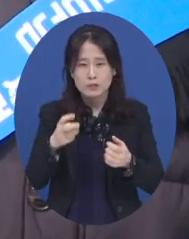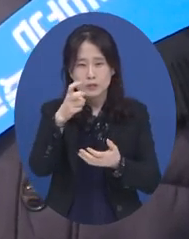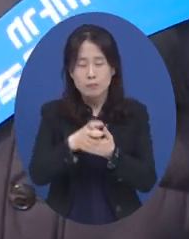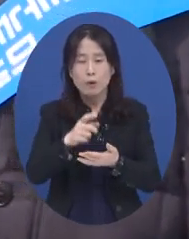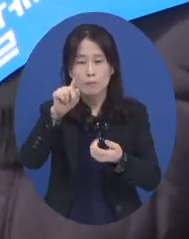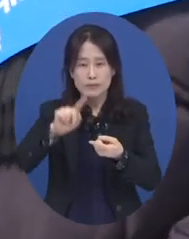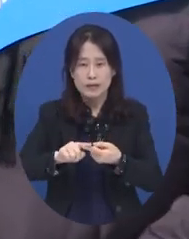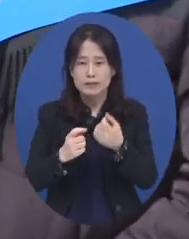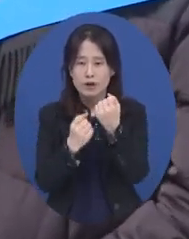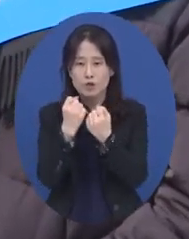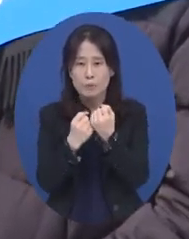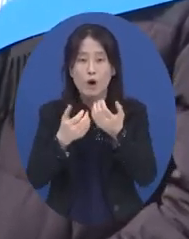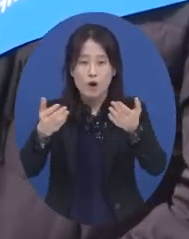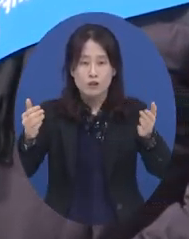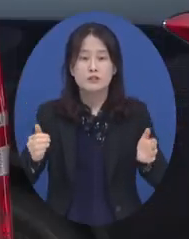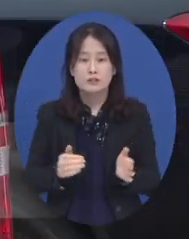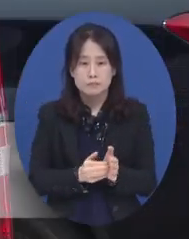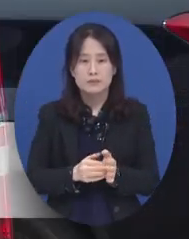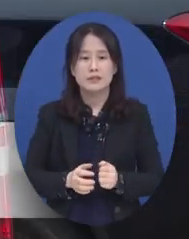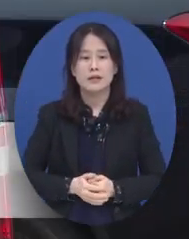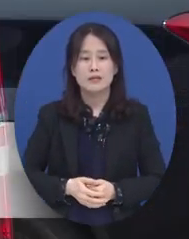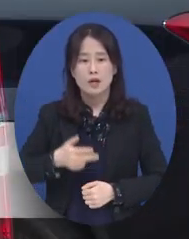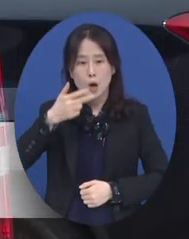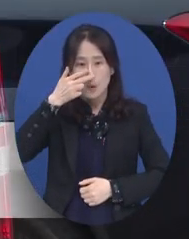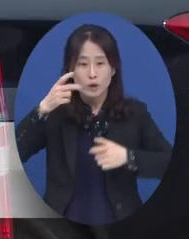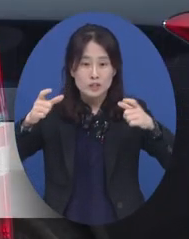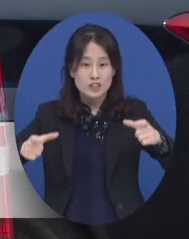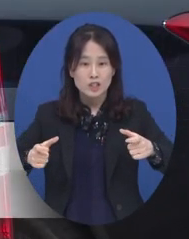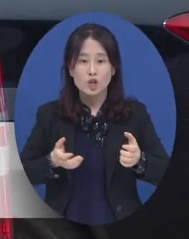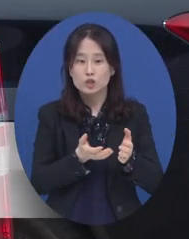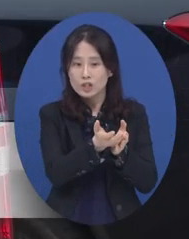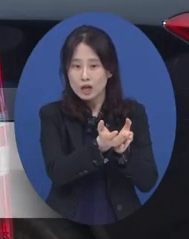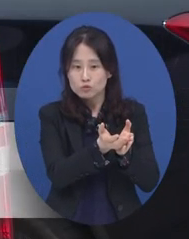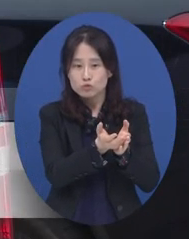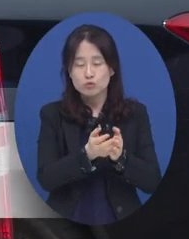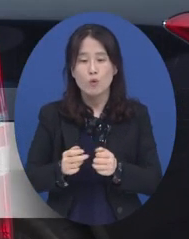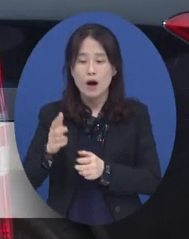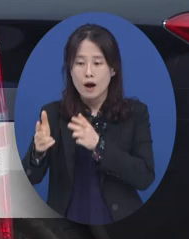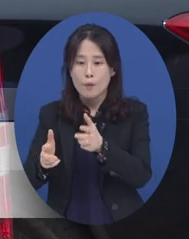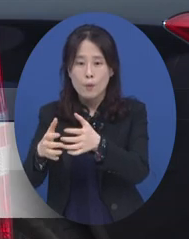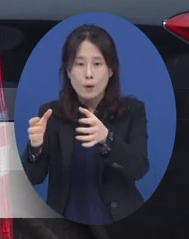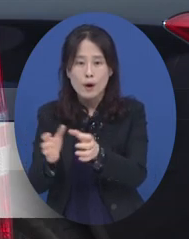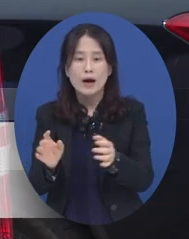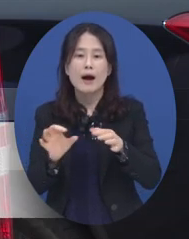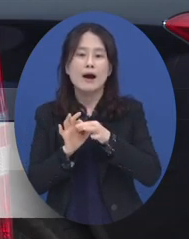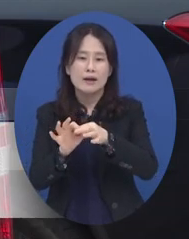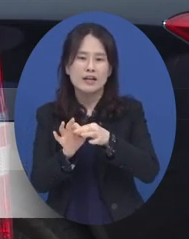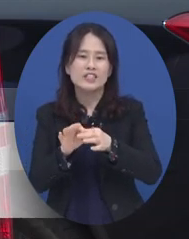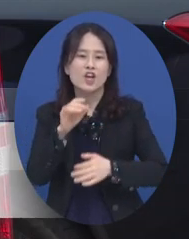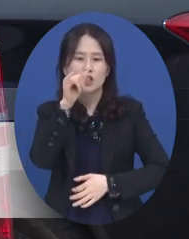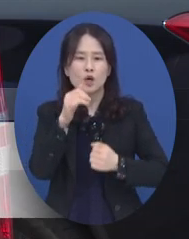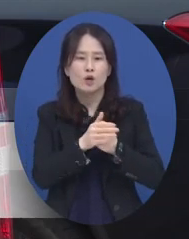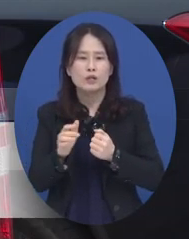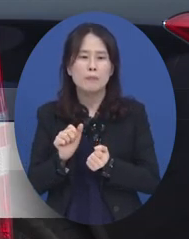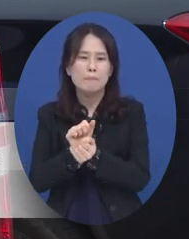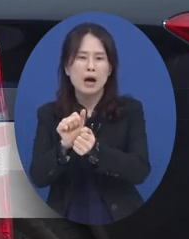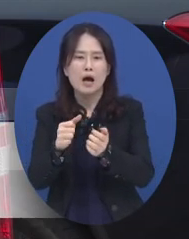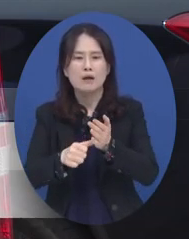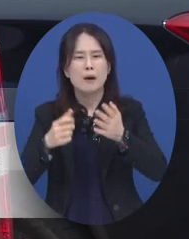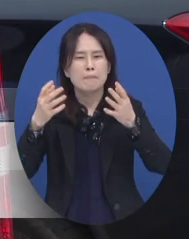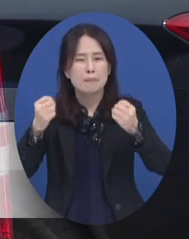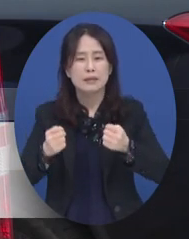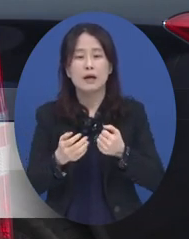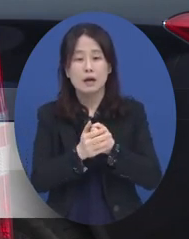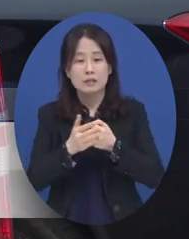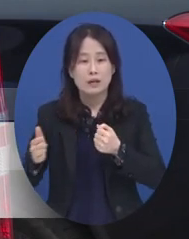미세먼지 계절관리제 내용을 알렸습니다. 평택 지역은 항구와 공단이 같이 인접돼 있어가지고 오염물질이 많이